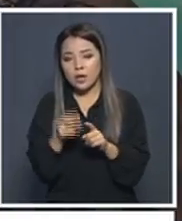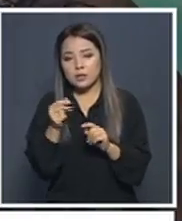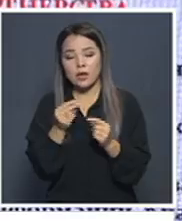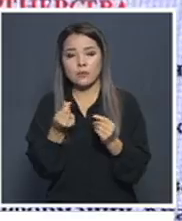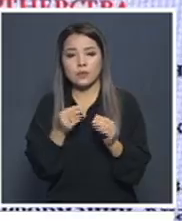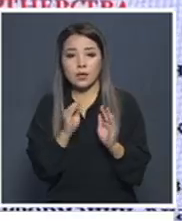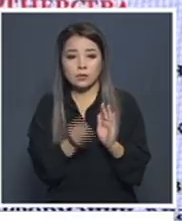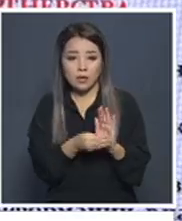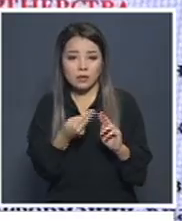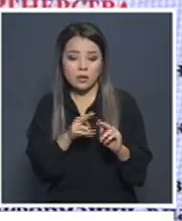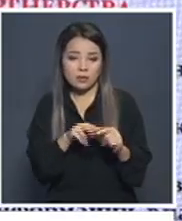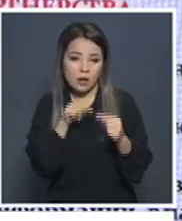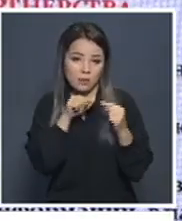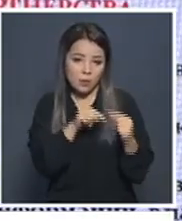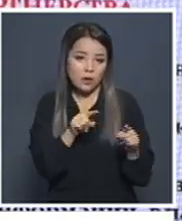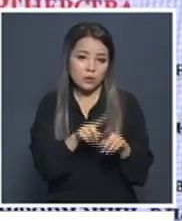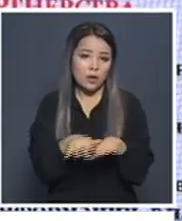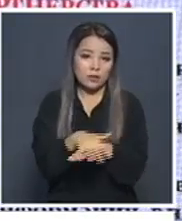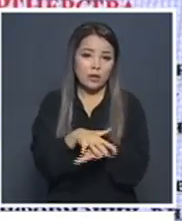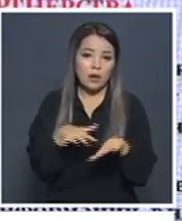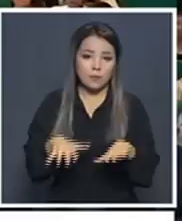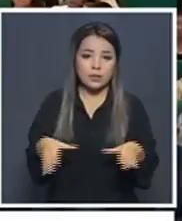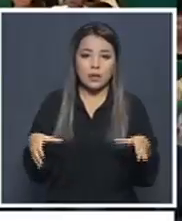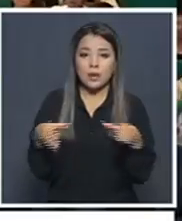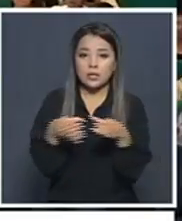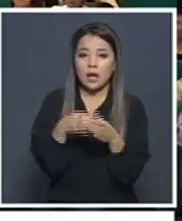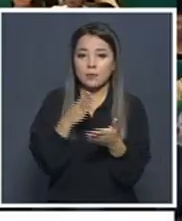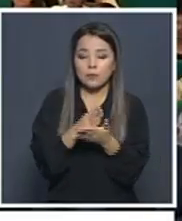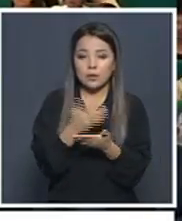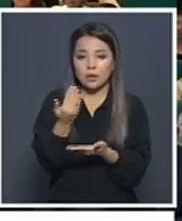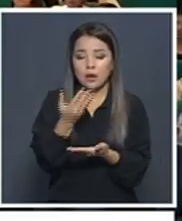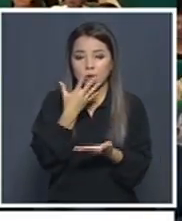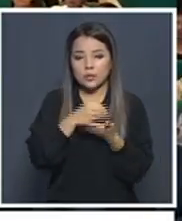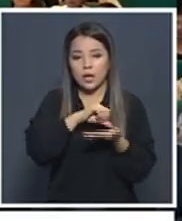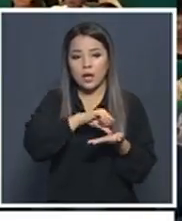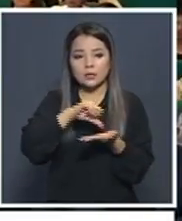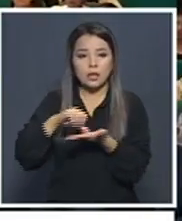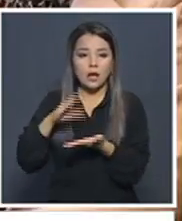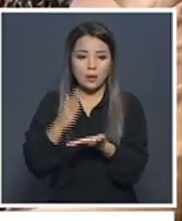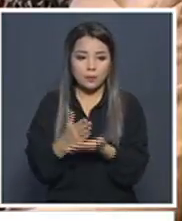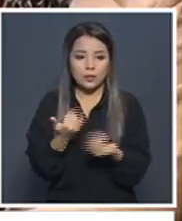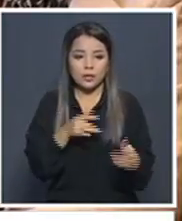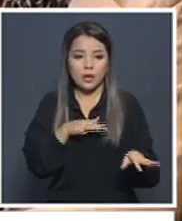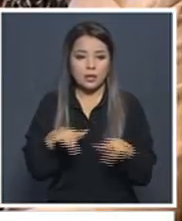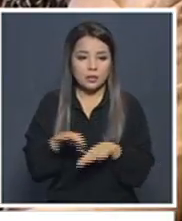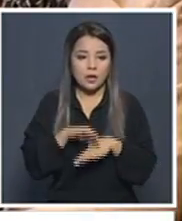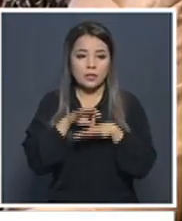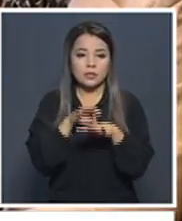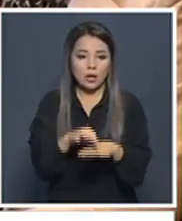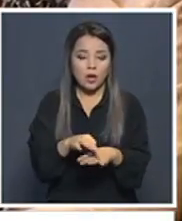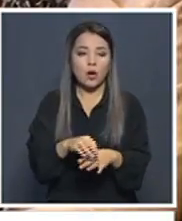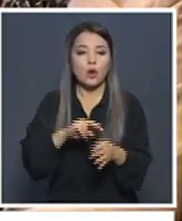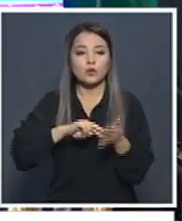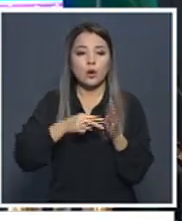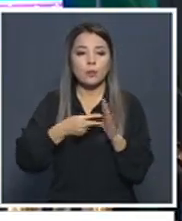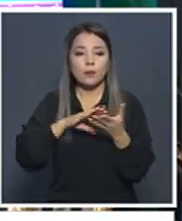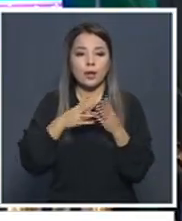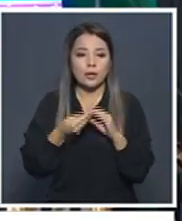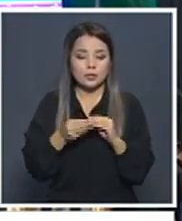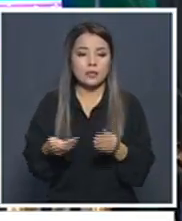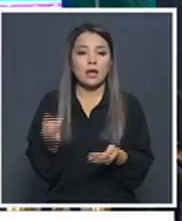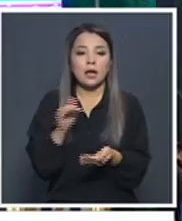іс-қимыл агенттігі Алматы облысы бойынша департаментінің басшылары қатысты. Шара барысында ізгілік елшісі жобасы